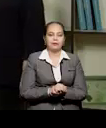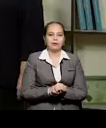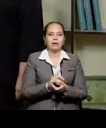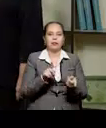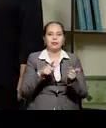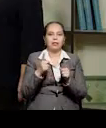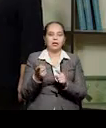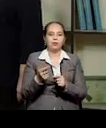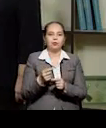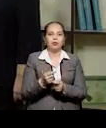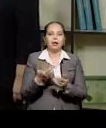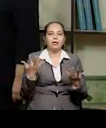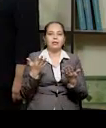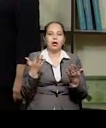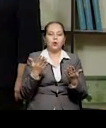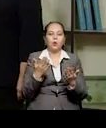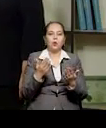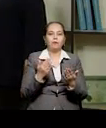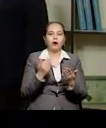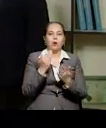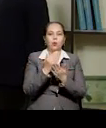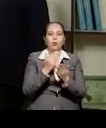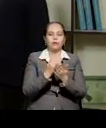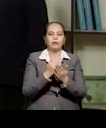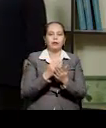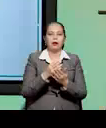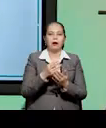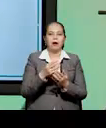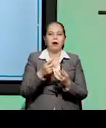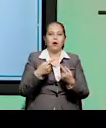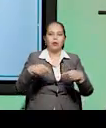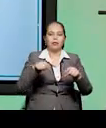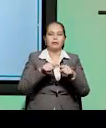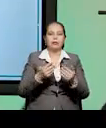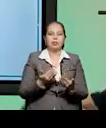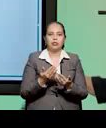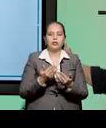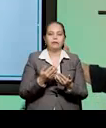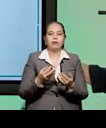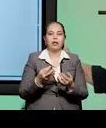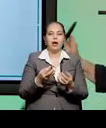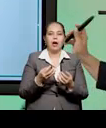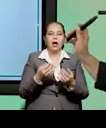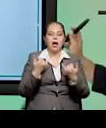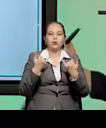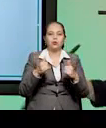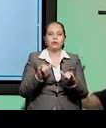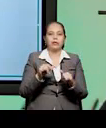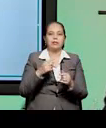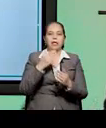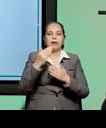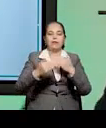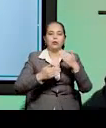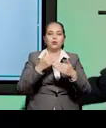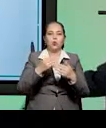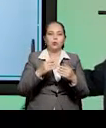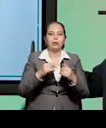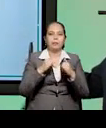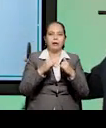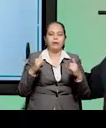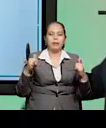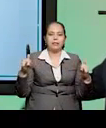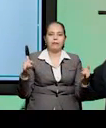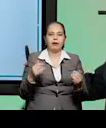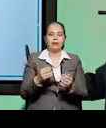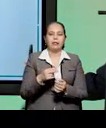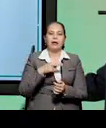Следующий вопрос. С какого уровня организации жизни осуществляется эволюционное преобразование?